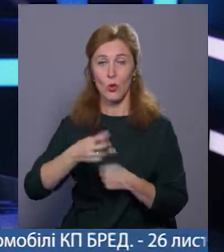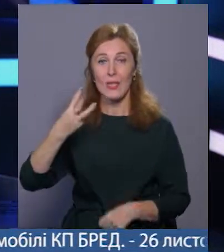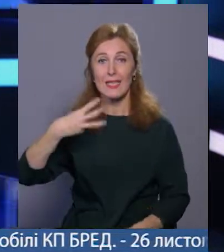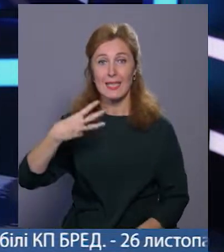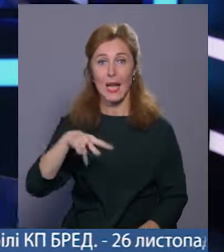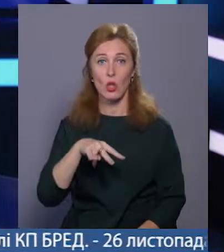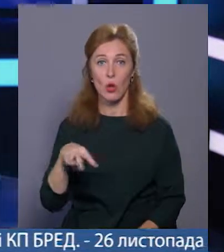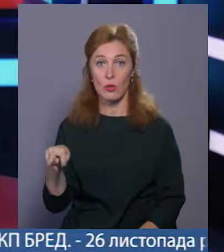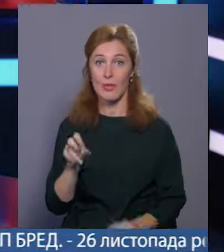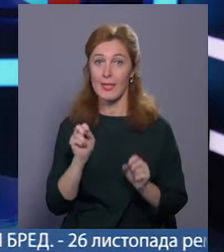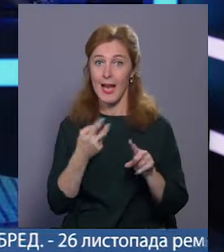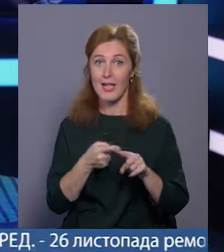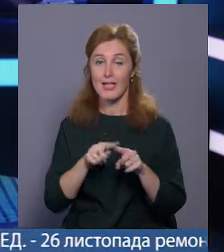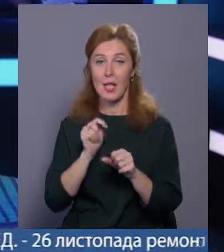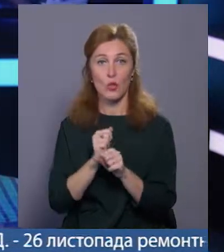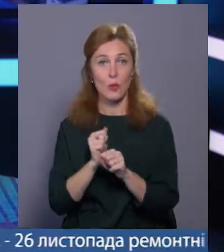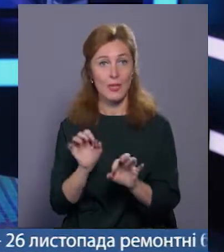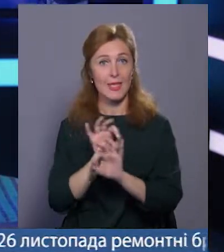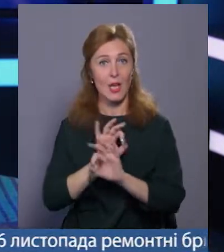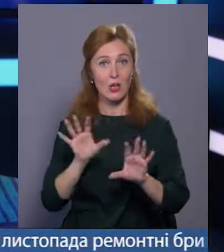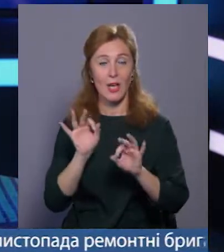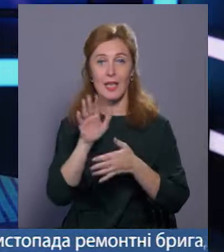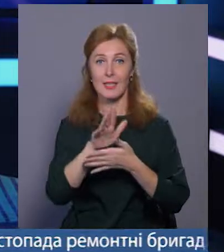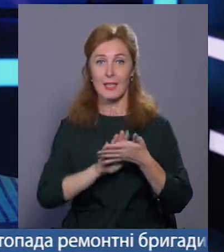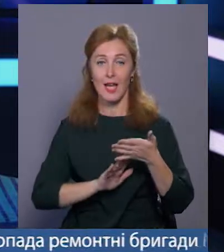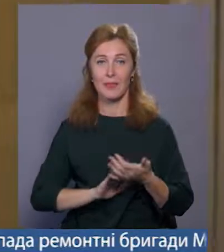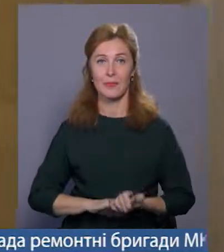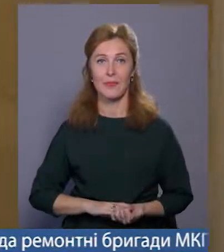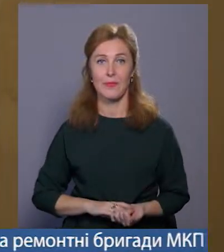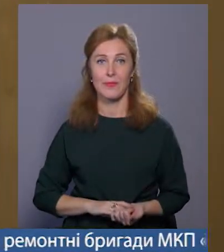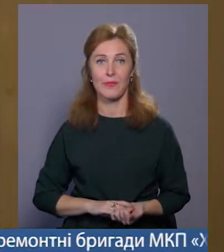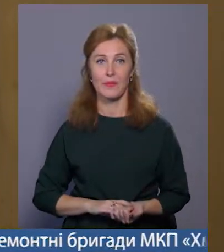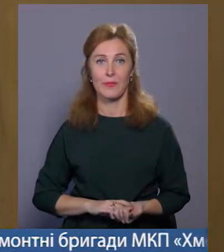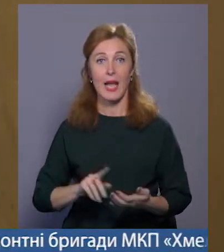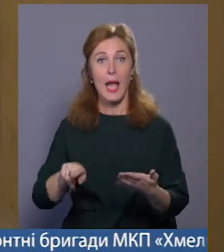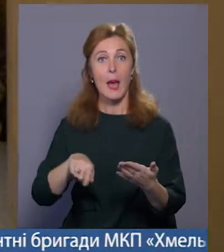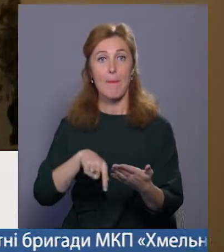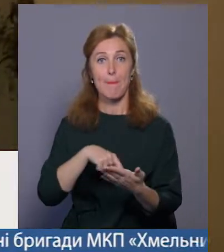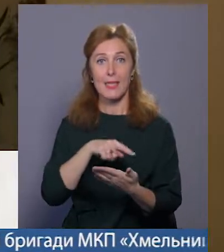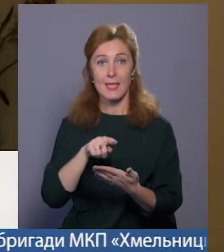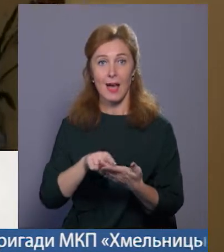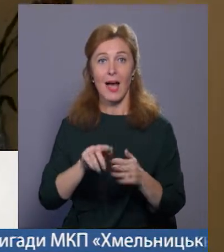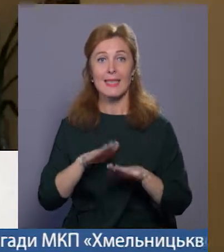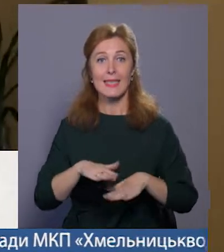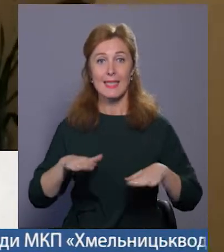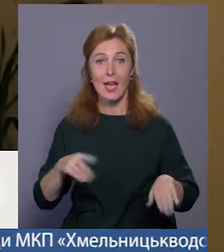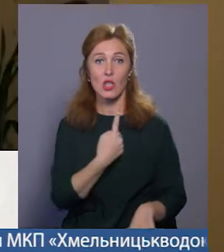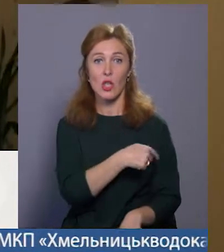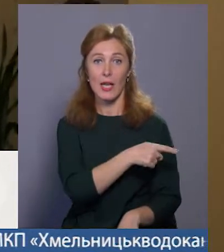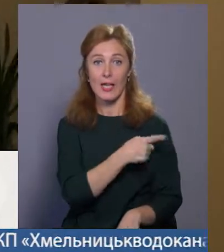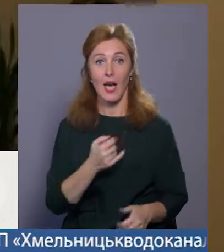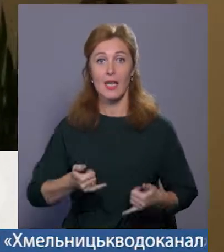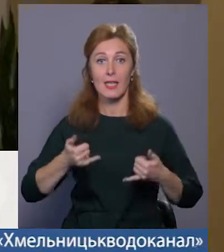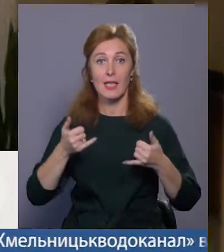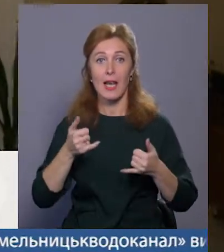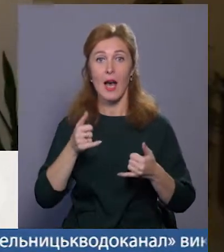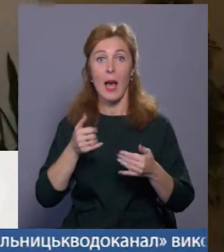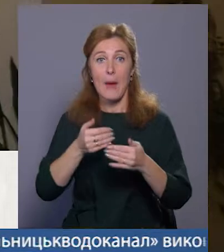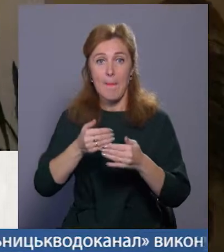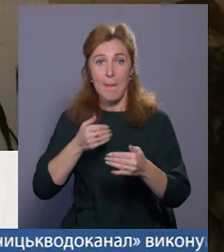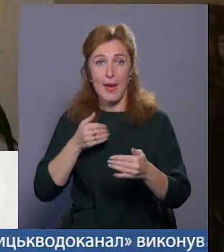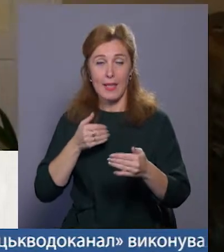листопада. Як це зробити, розкаже Вікторія Паламар. Міська дитяча лікарня – педіатричне відділення для передчасно